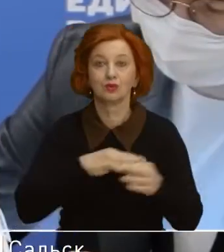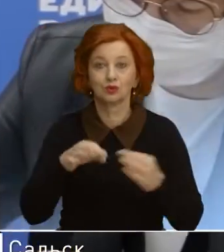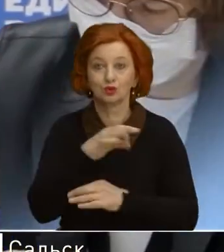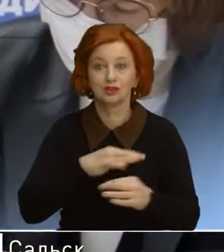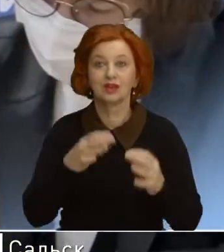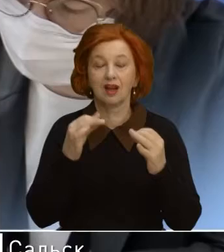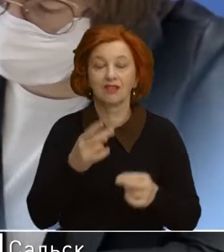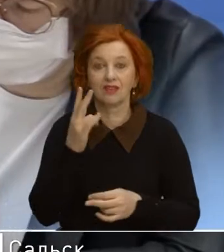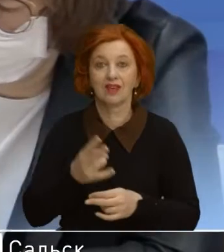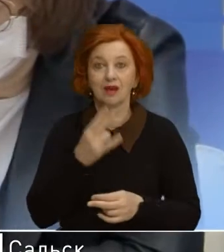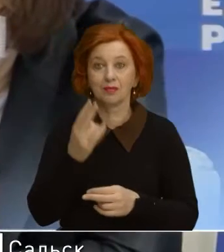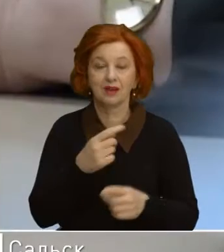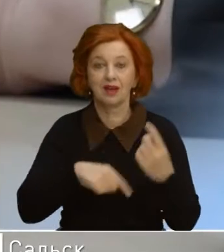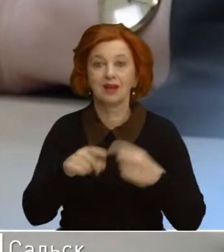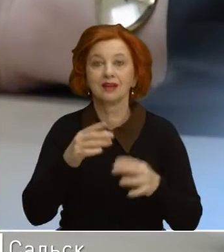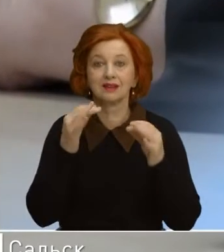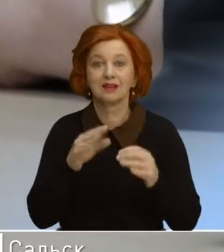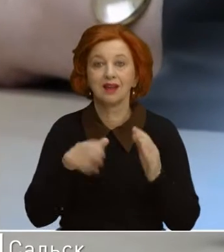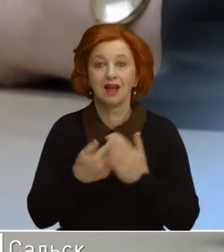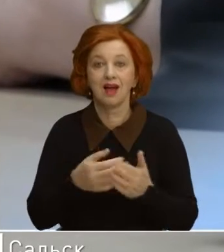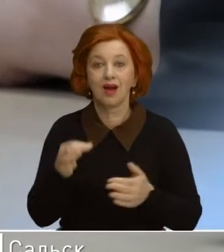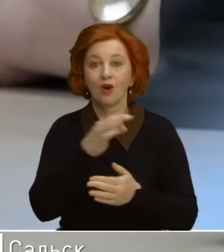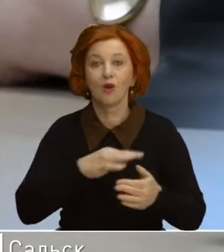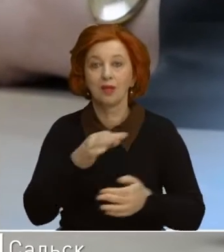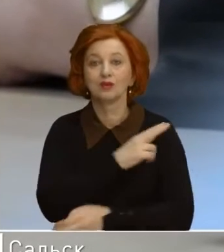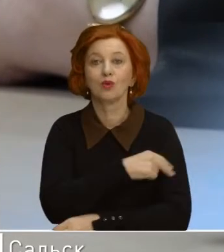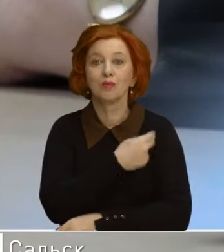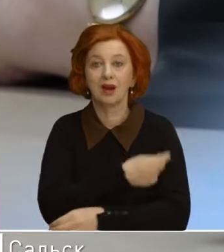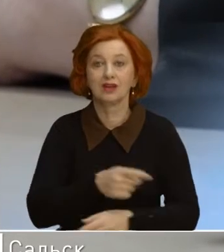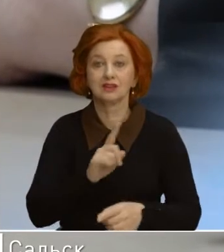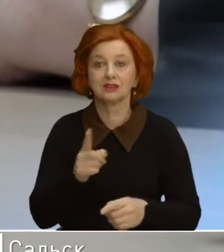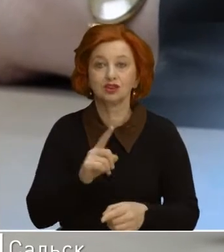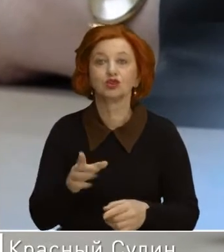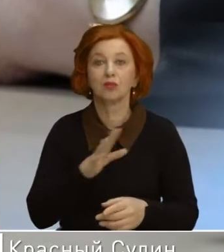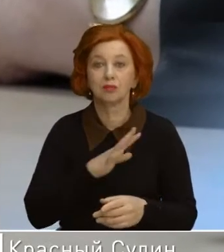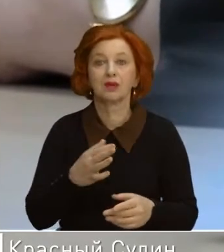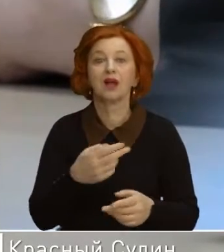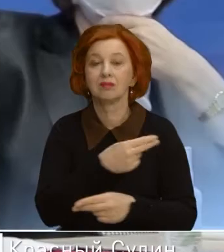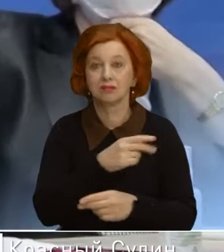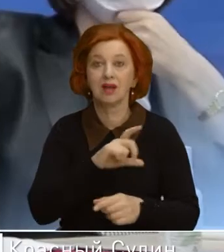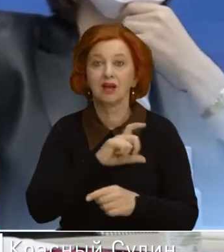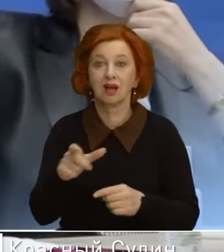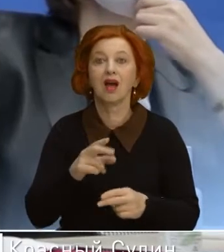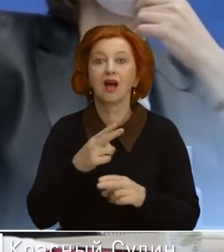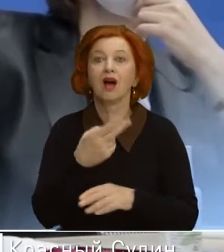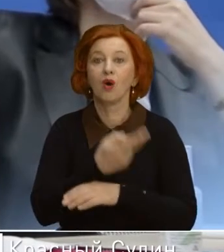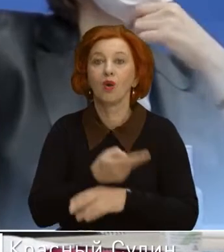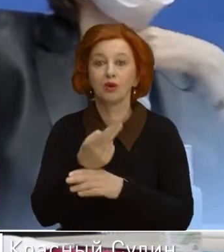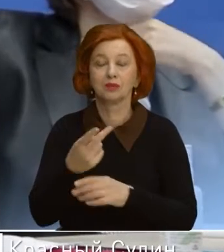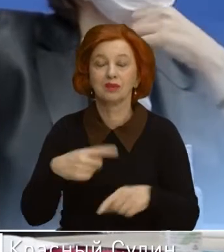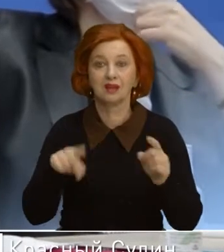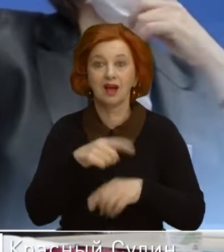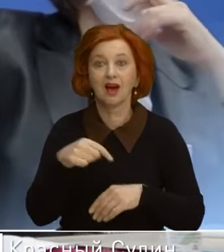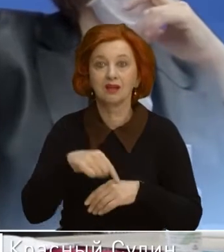начале ноября активистами сдали кровь для областной клинической больницы где расположен инфекционный госпиталь на 670 мест такая же акция